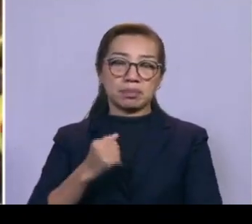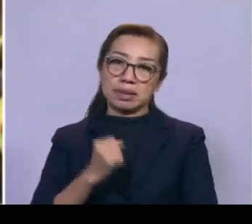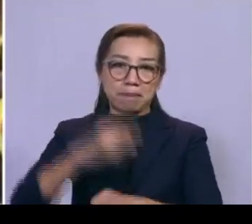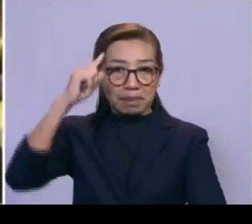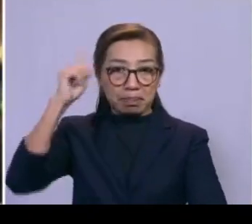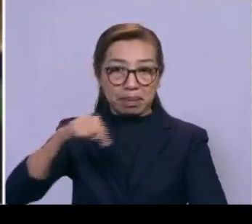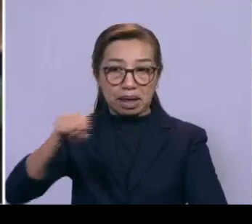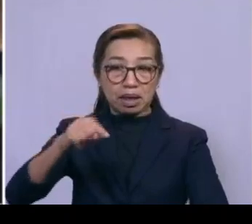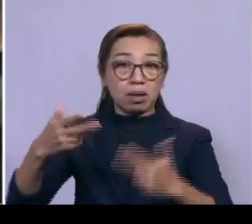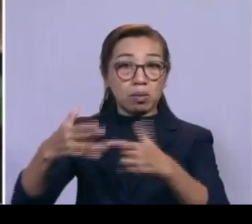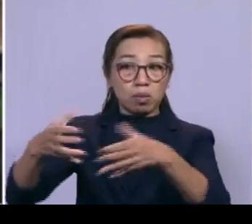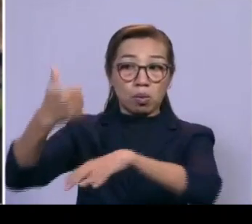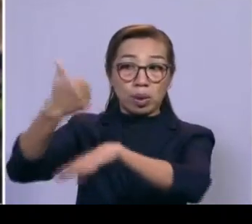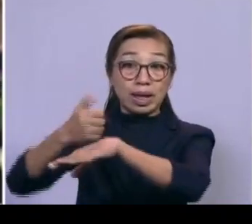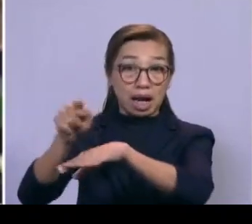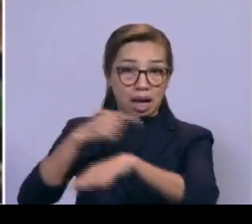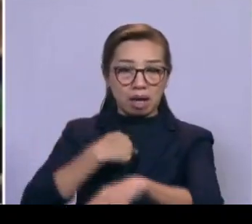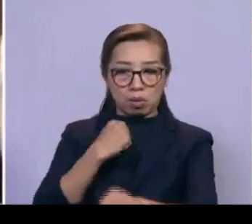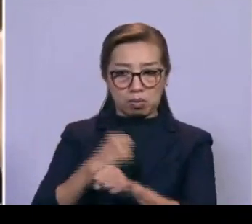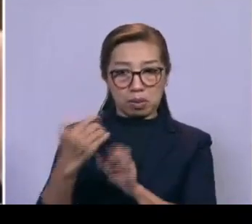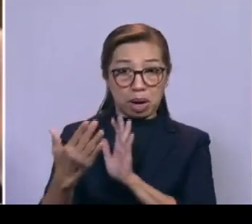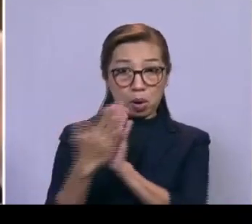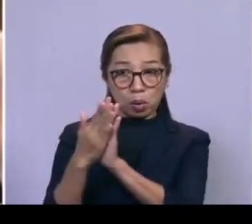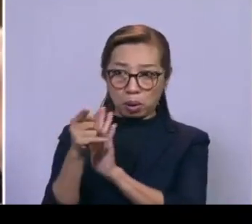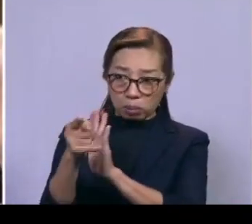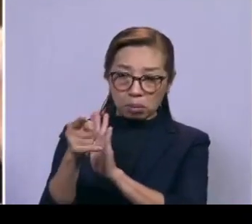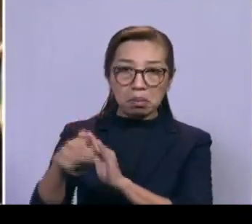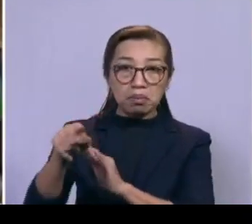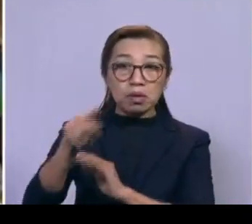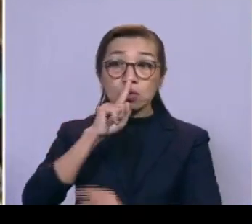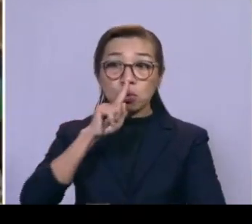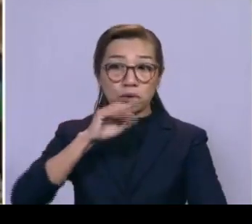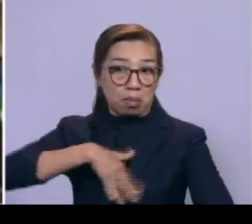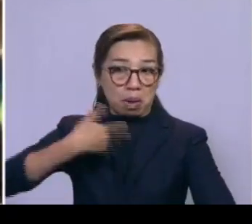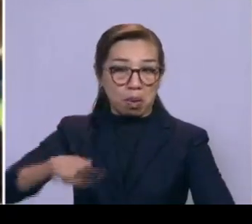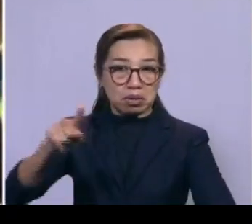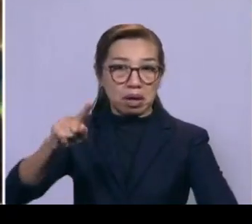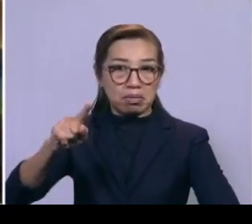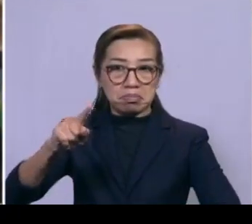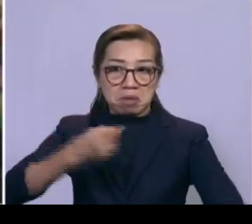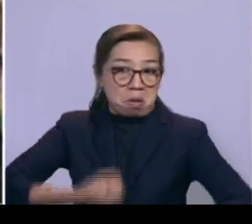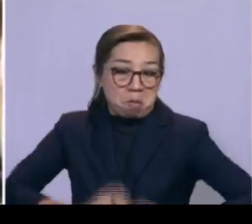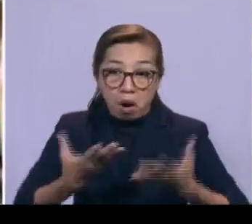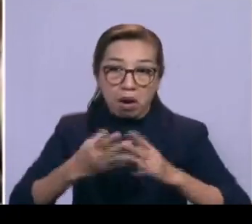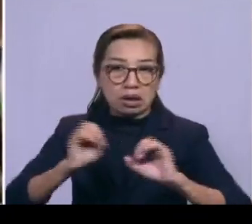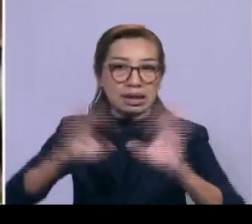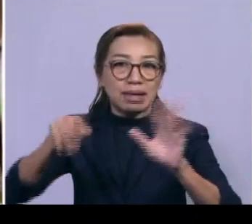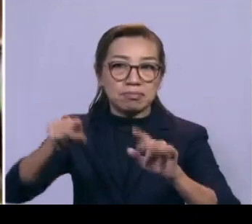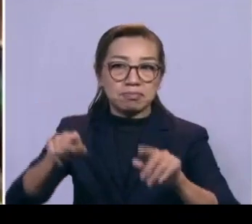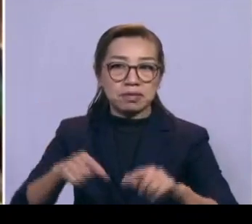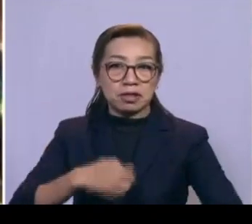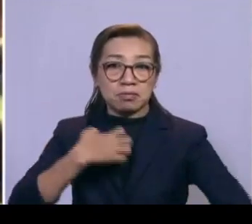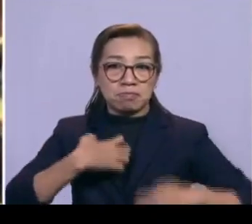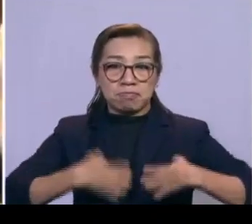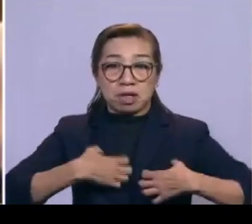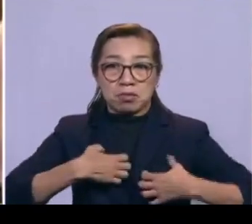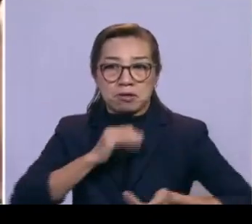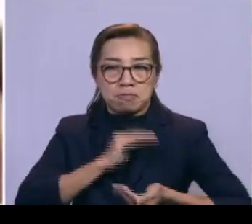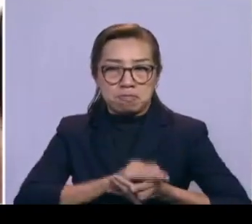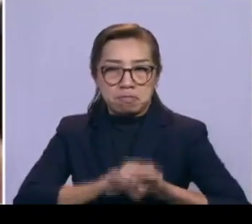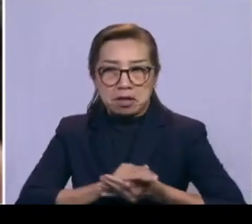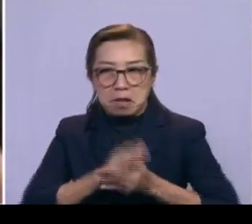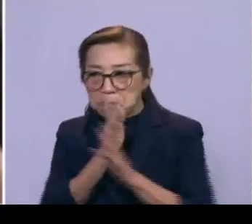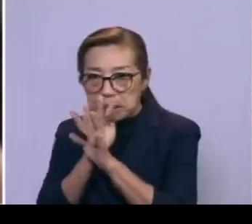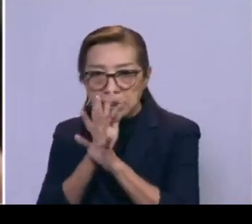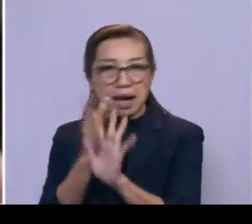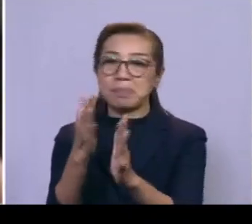แล้วท่านพีรพันธ์เนี่ยผมพูดเลยนะครับผมทำงานกับท่านมาเนี่ยฮะท่านไม่พอใจท่านแสดงออกเลยท่านไม่มีมาทางรับหลังไม่มีท่านไม่มีใจ